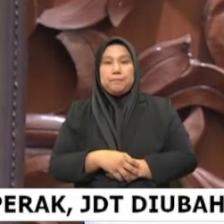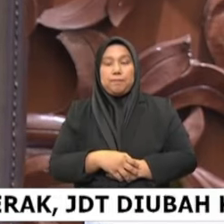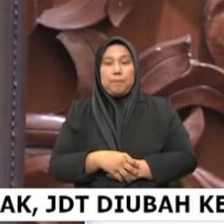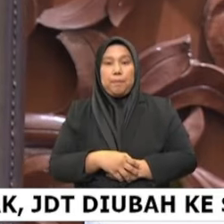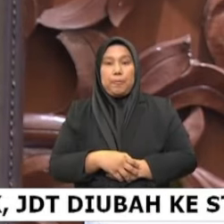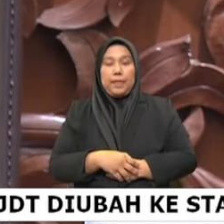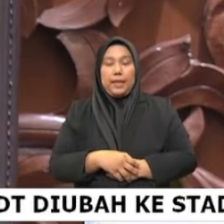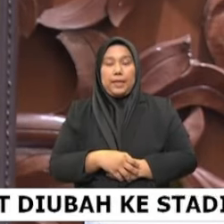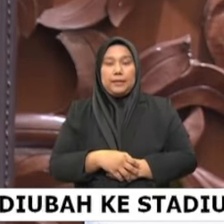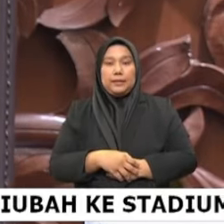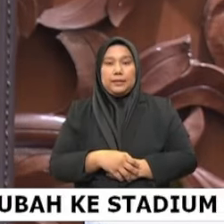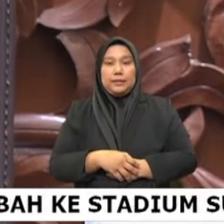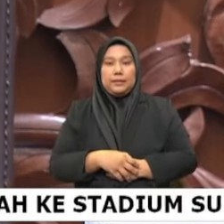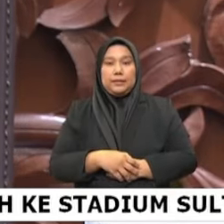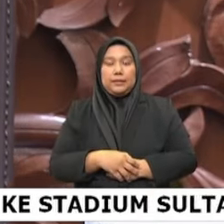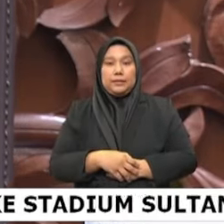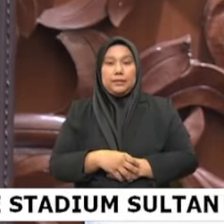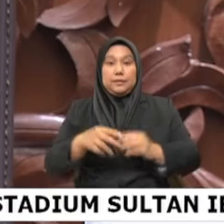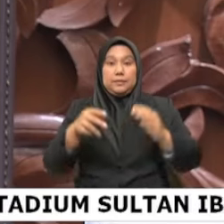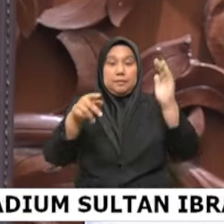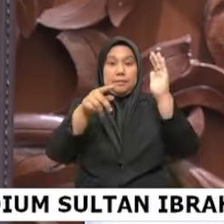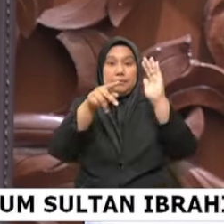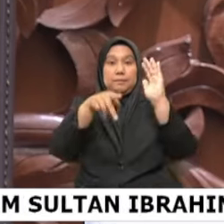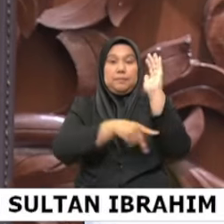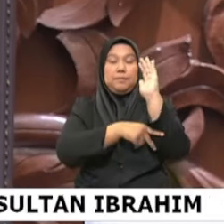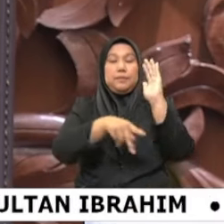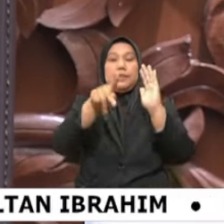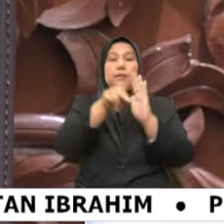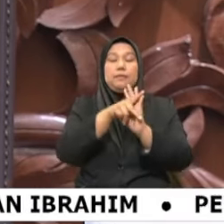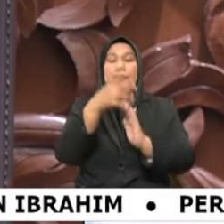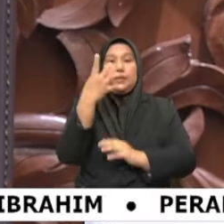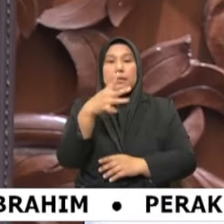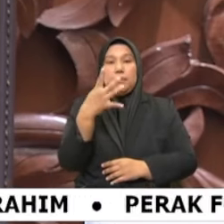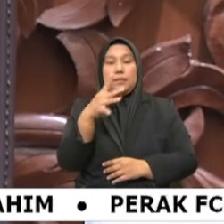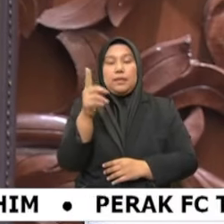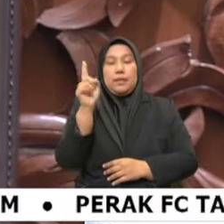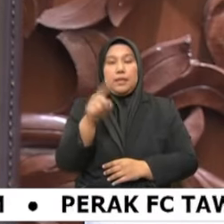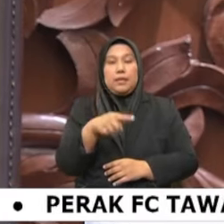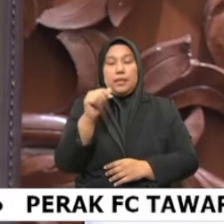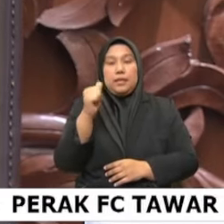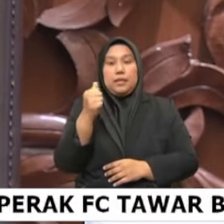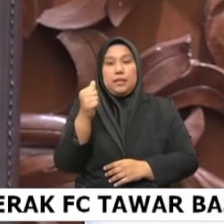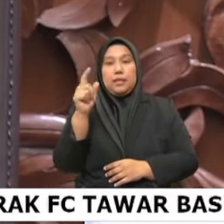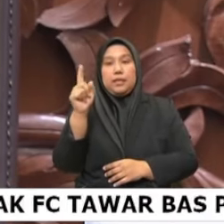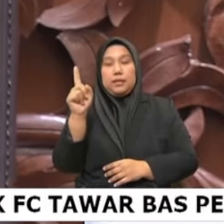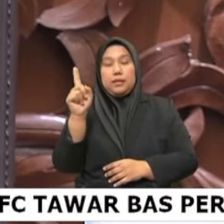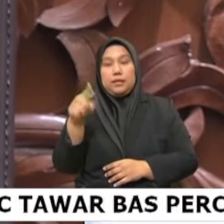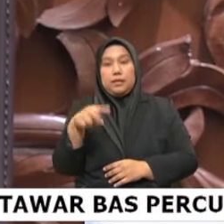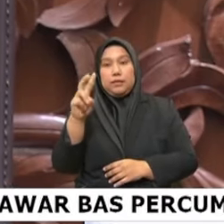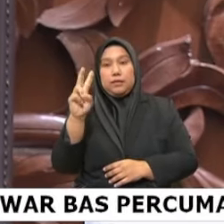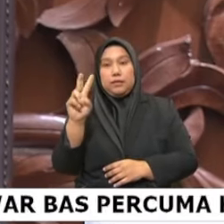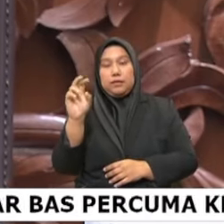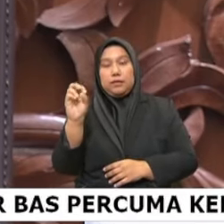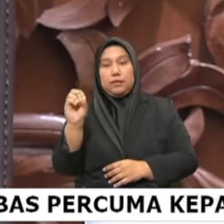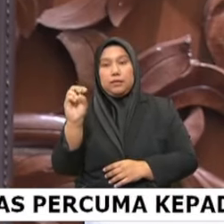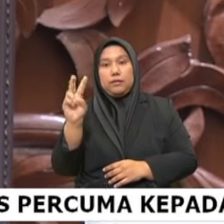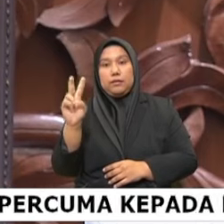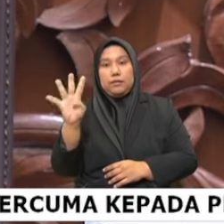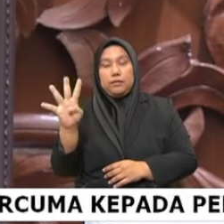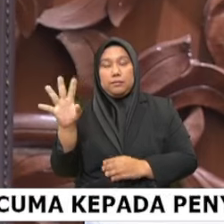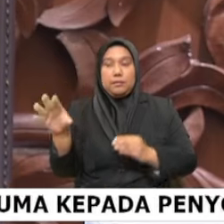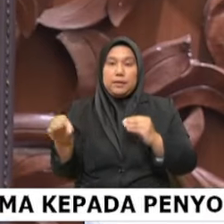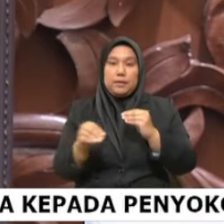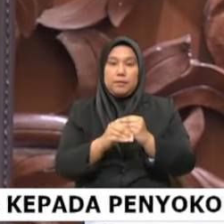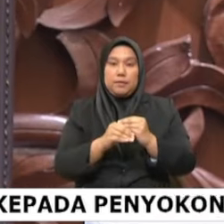Dalam sidang Parlimen pada 14 Oktober 2024, sebagai tambahan kepada aktiviti